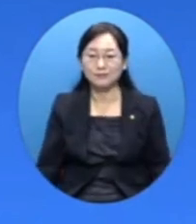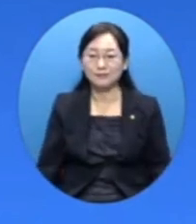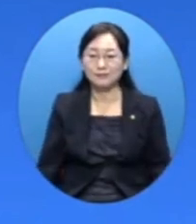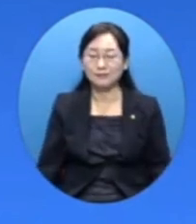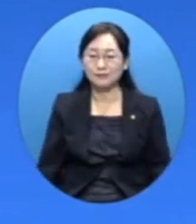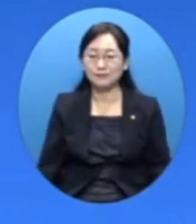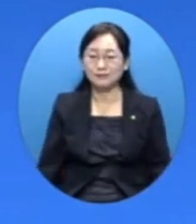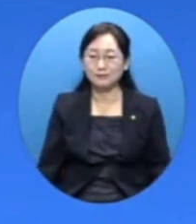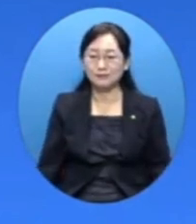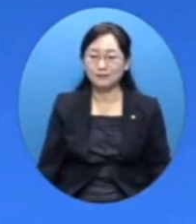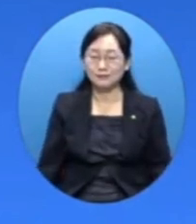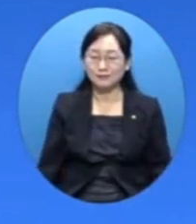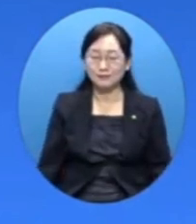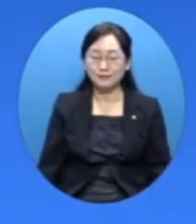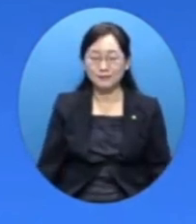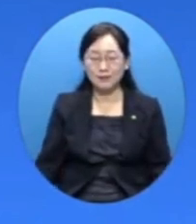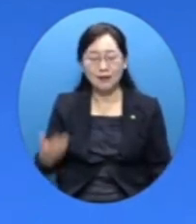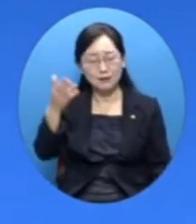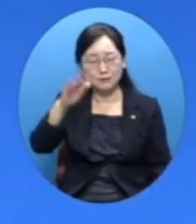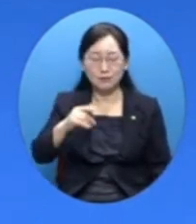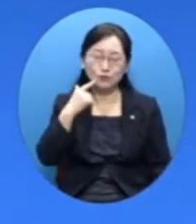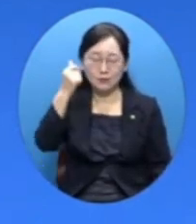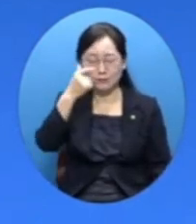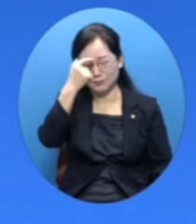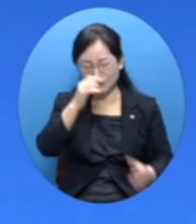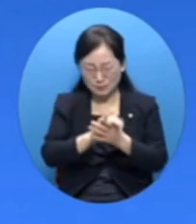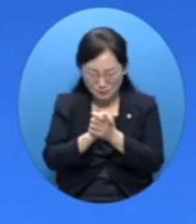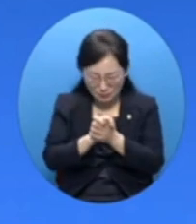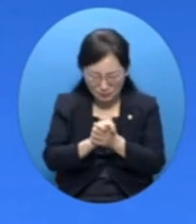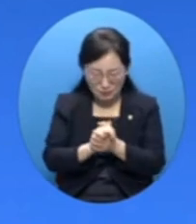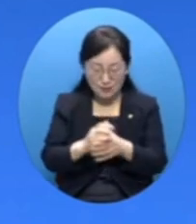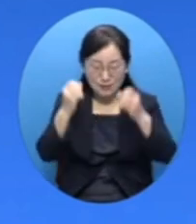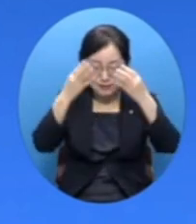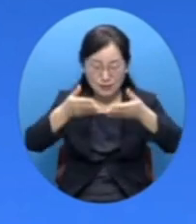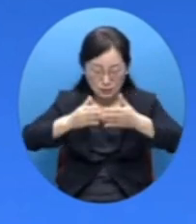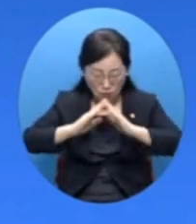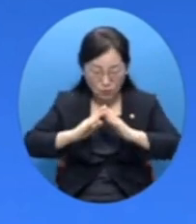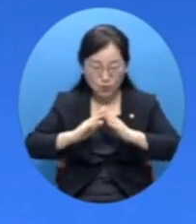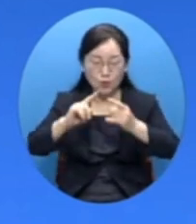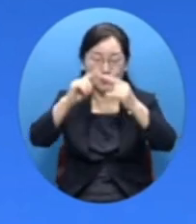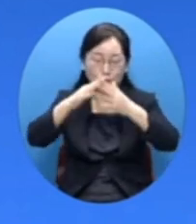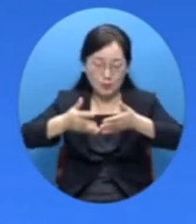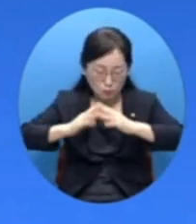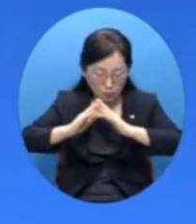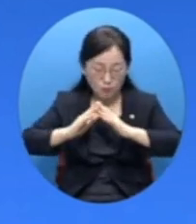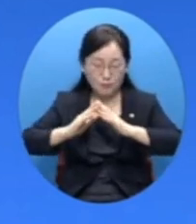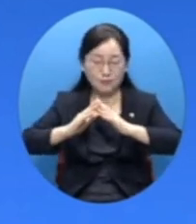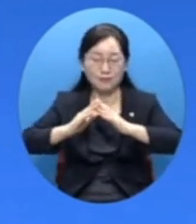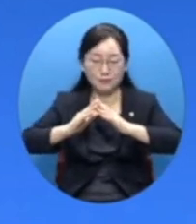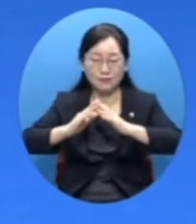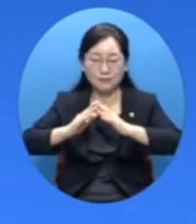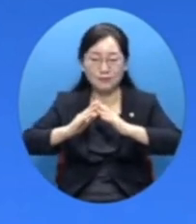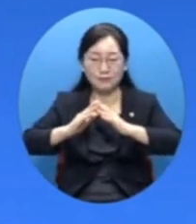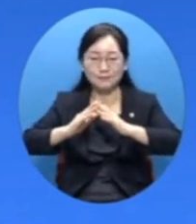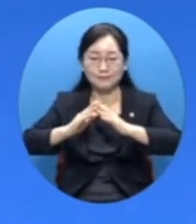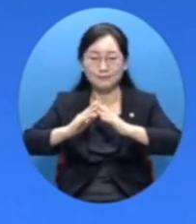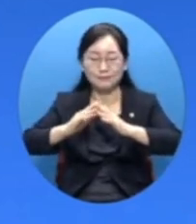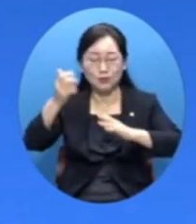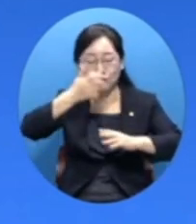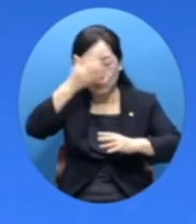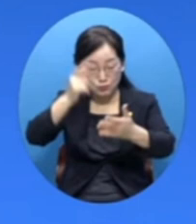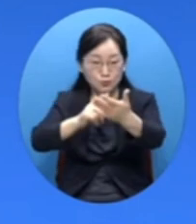나갔습니다 그런데 눈을 감고 기도만 하면 하나님께서 새 성전에 건축에 꿈을